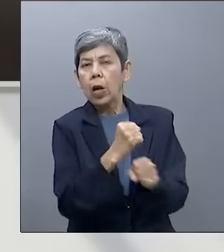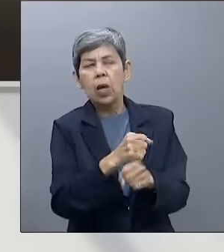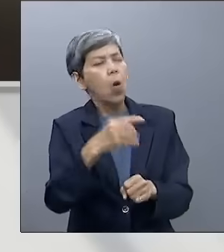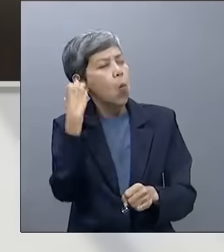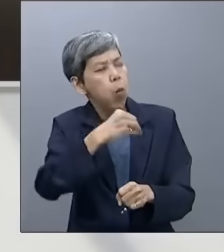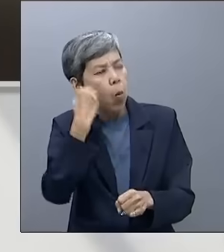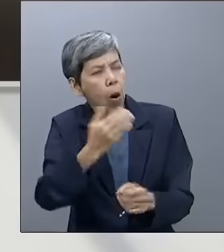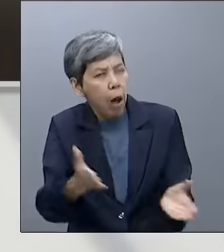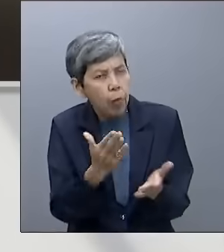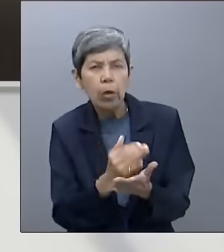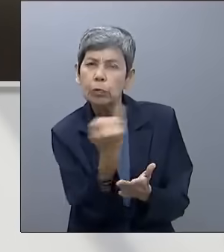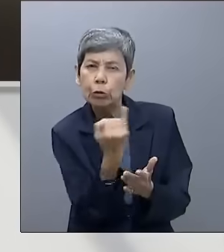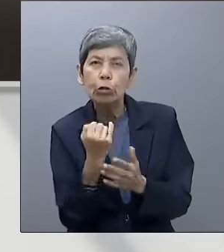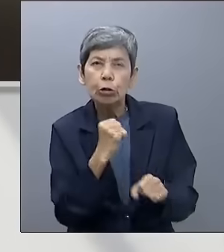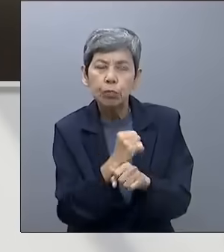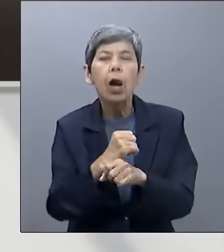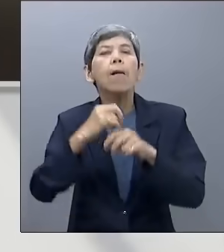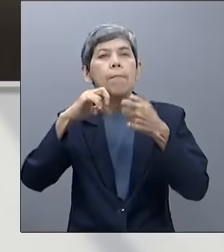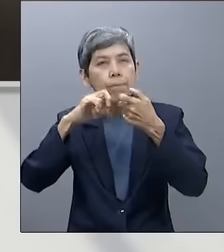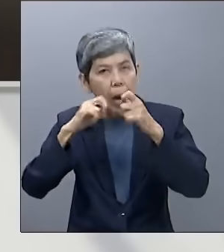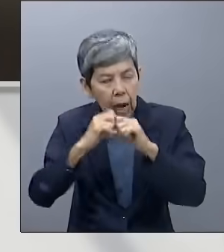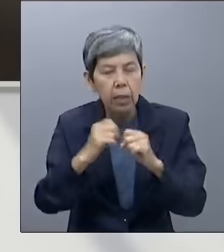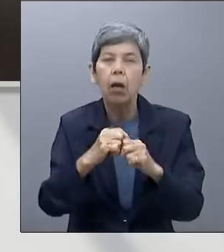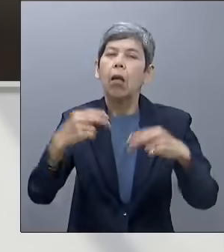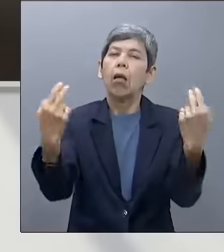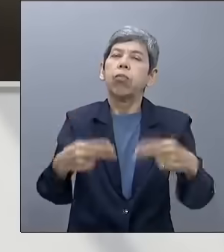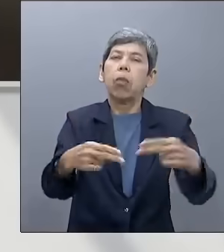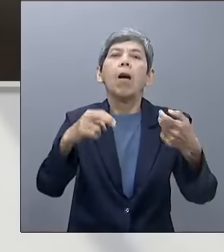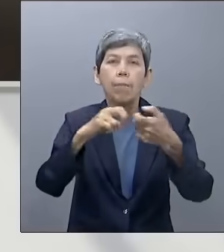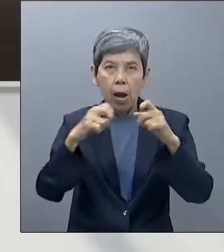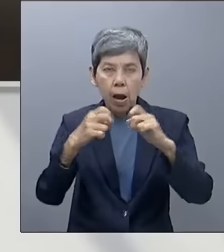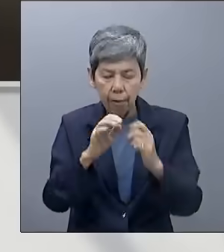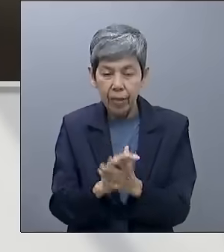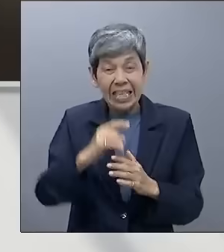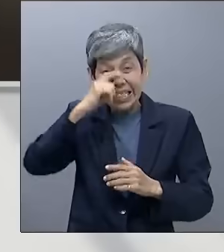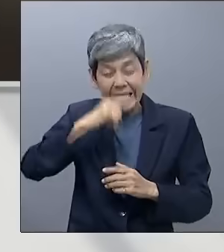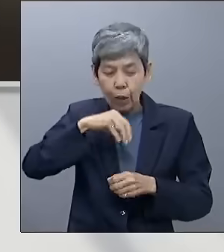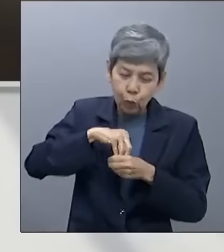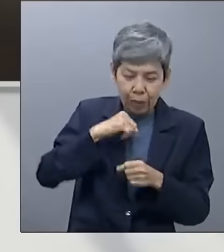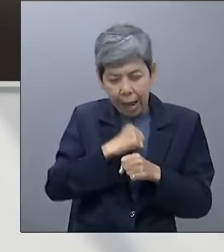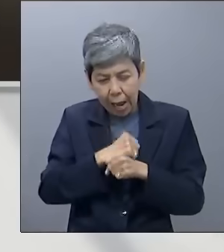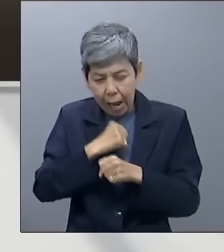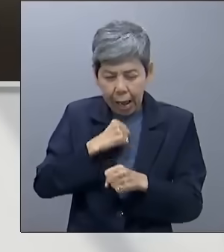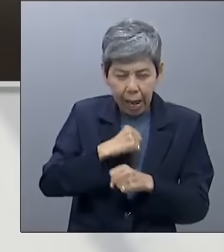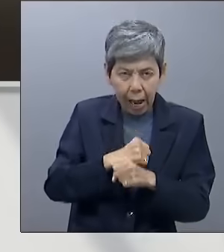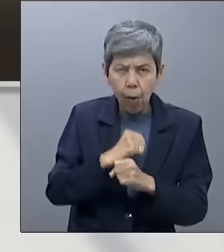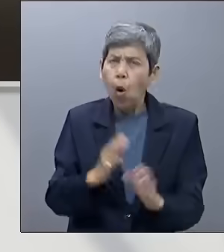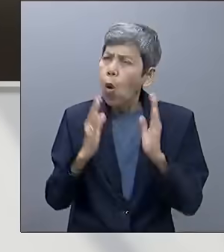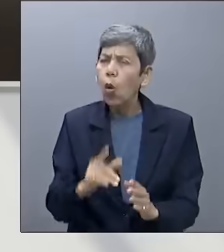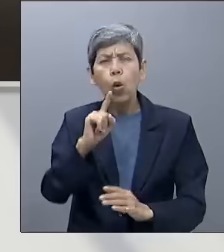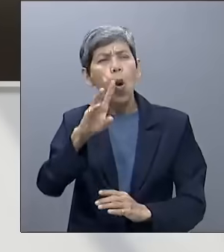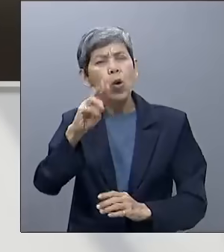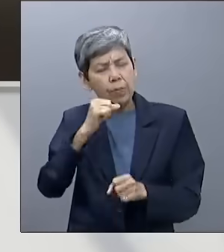เทาเหล่านี้ค่ะและนี่ก็เลยเป็นเหตุผลให้เกิดความวุ่นวายขึ้นมาแล้วก็ทำให้คนไทยที่เข้าไปทำงานมากกว่า 160